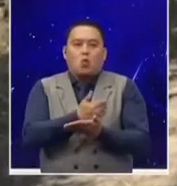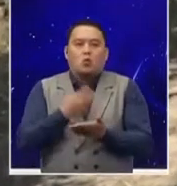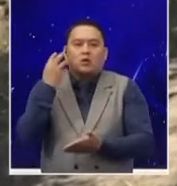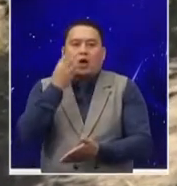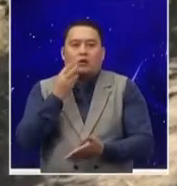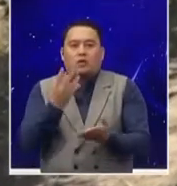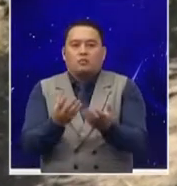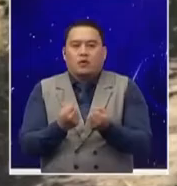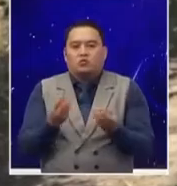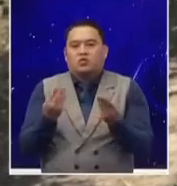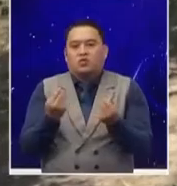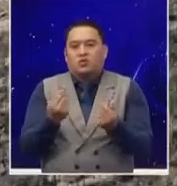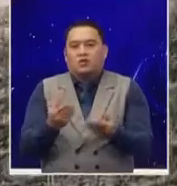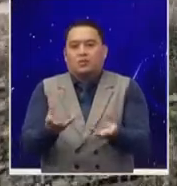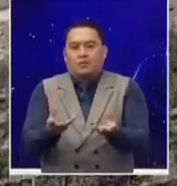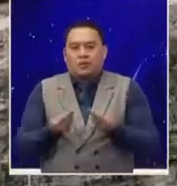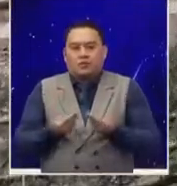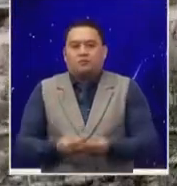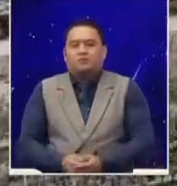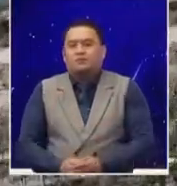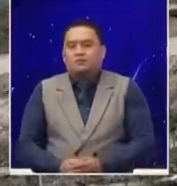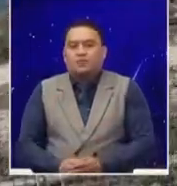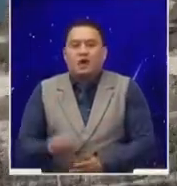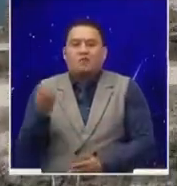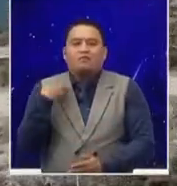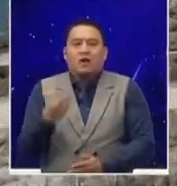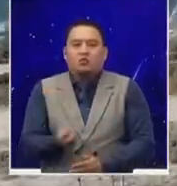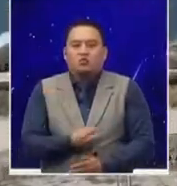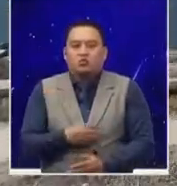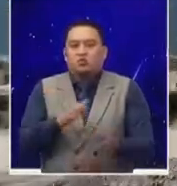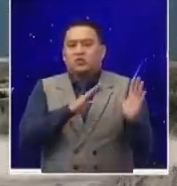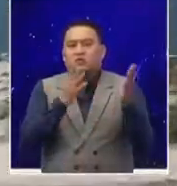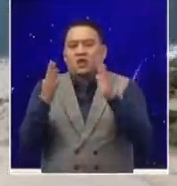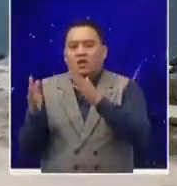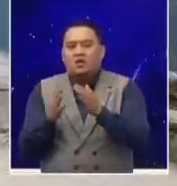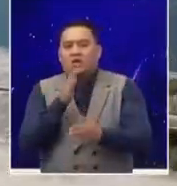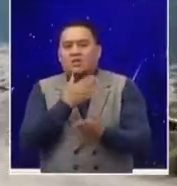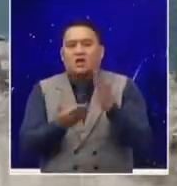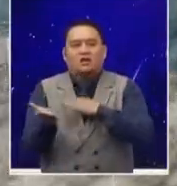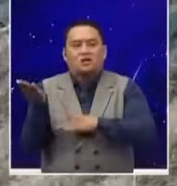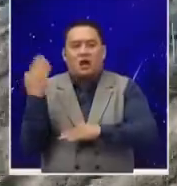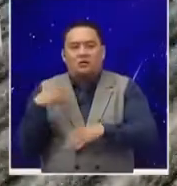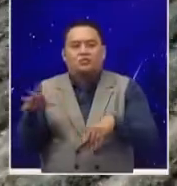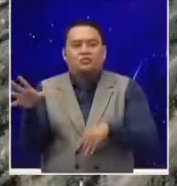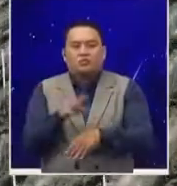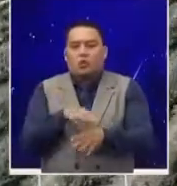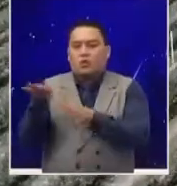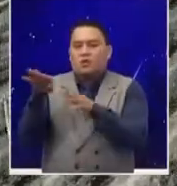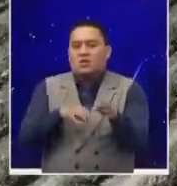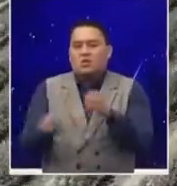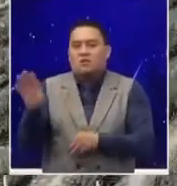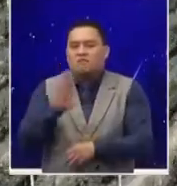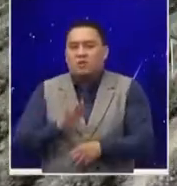вторник они получают свои деньги. Французские сады на Жаркентской земле появились несколько лет назад. Здесь все сделали по